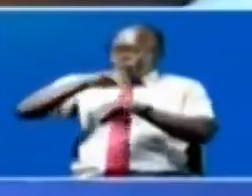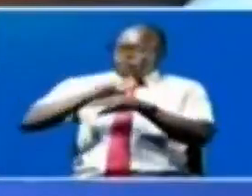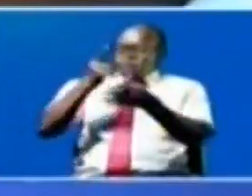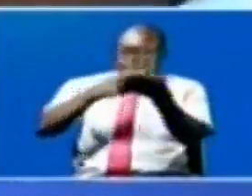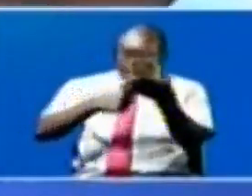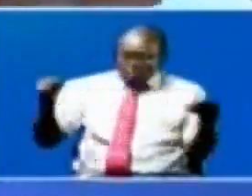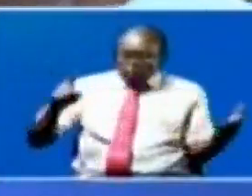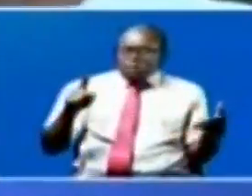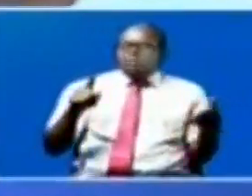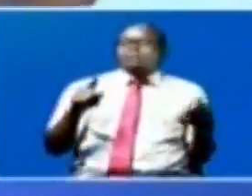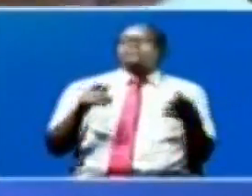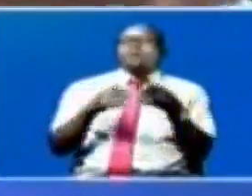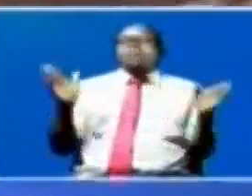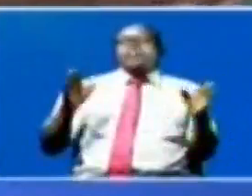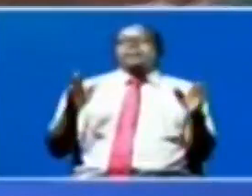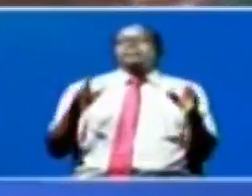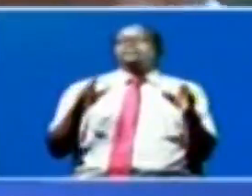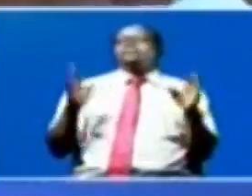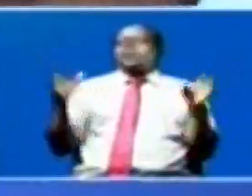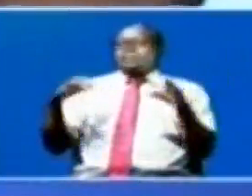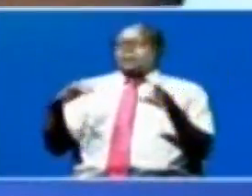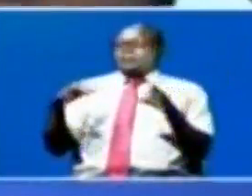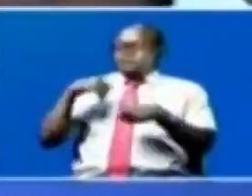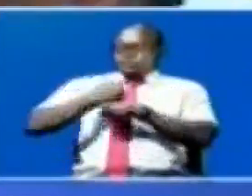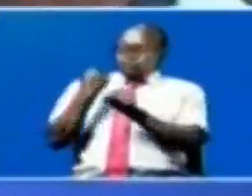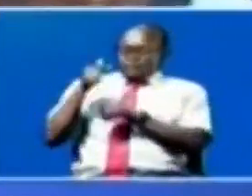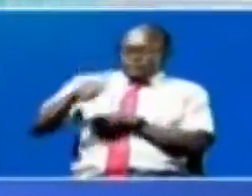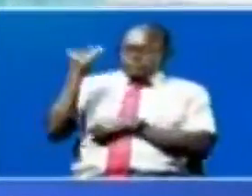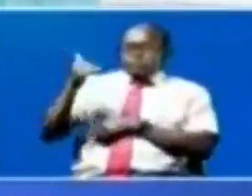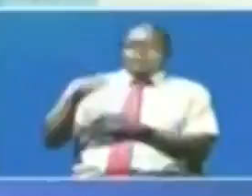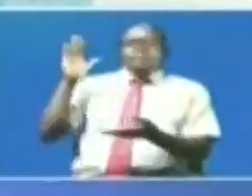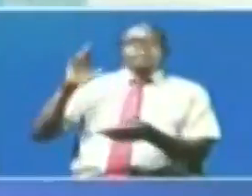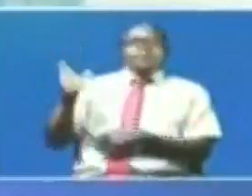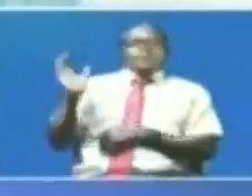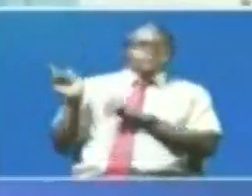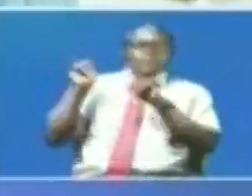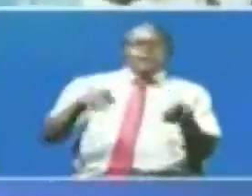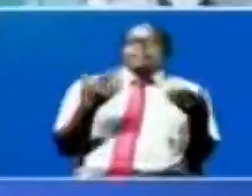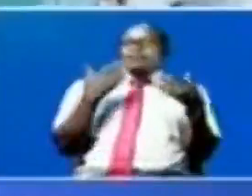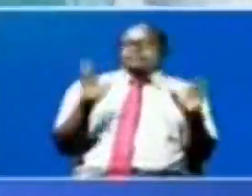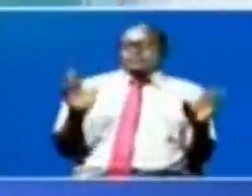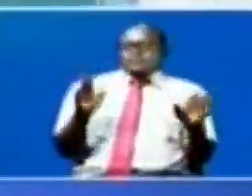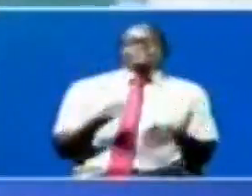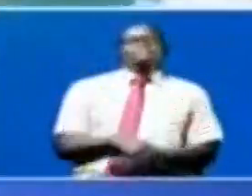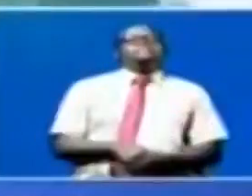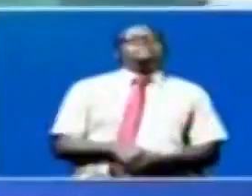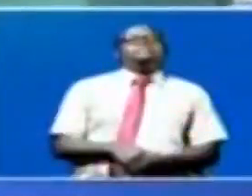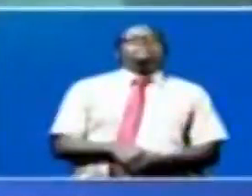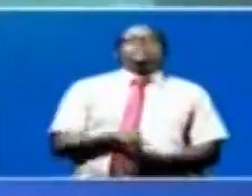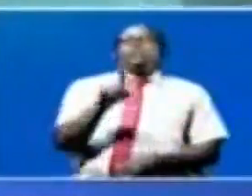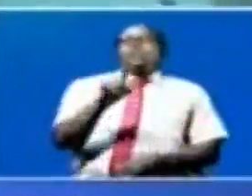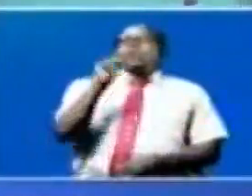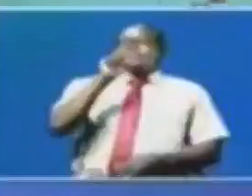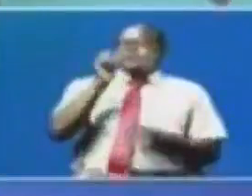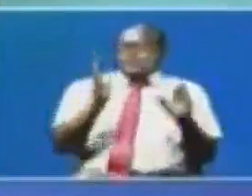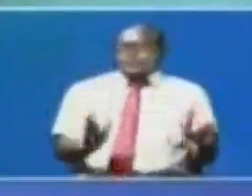kibali ningefungua kiwanda kabisa. Tutaanza hizi kwa sababu wateja wameshakuja wengi. Andrew ni miongoni mwa